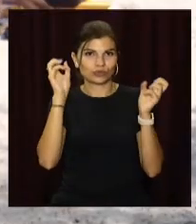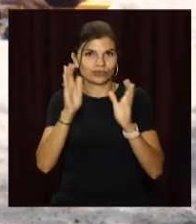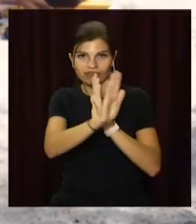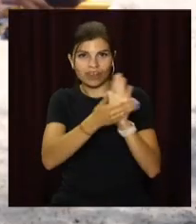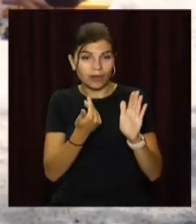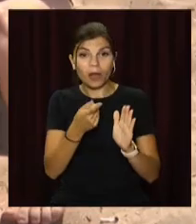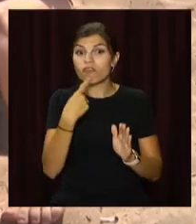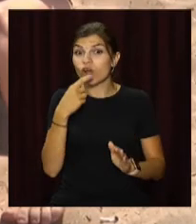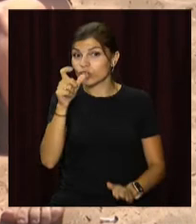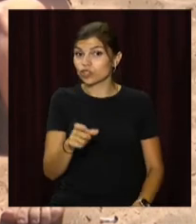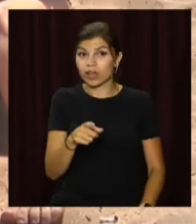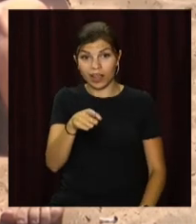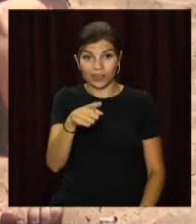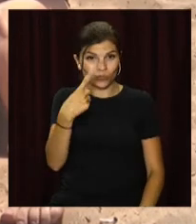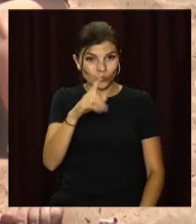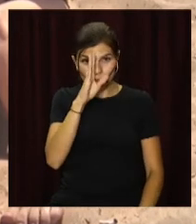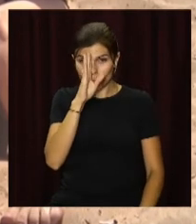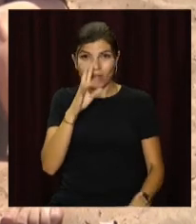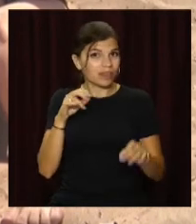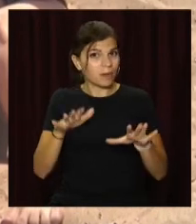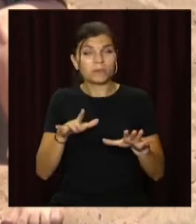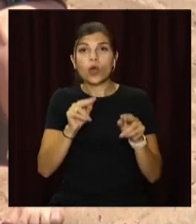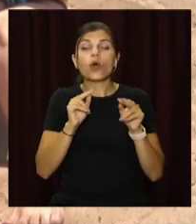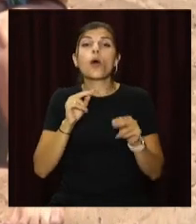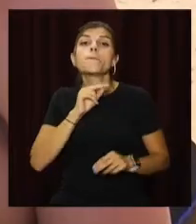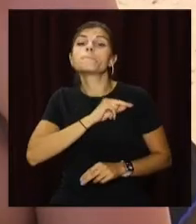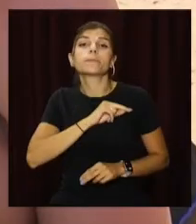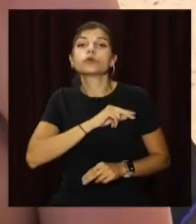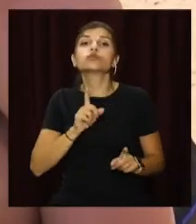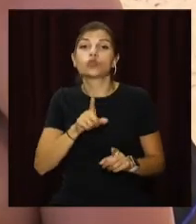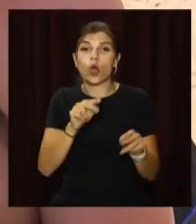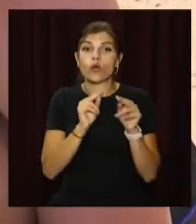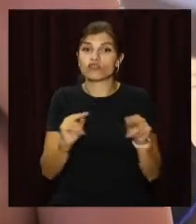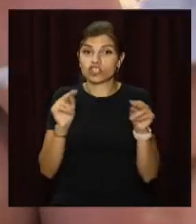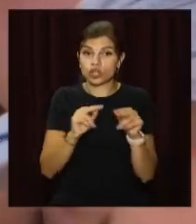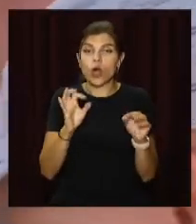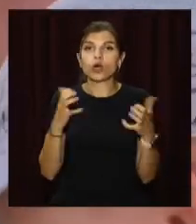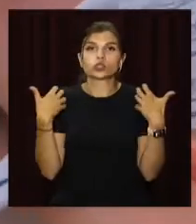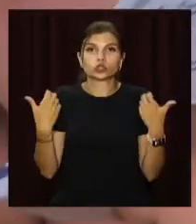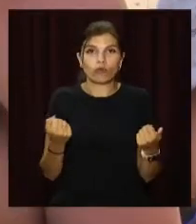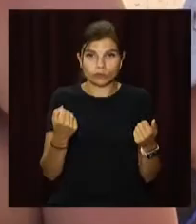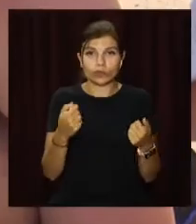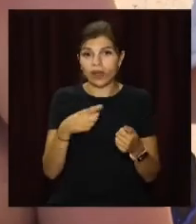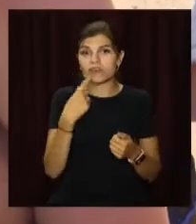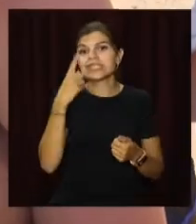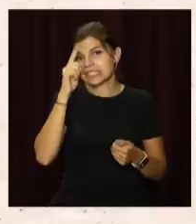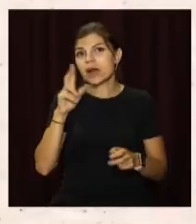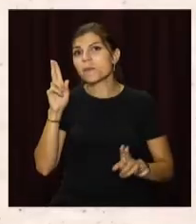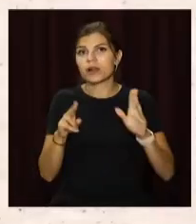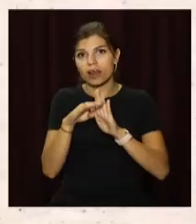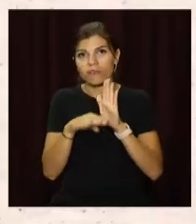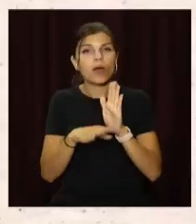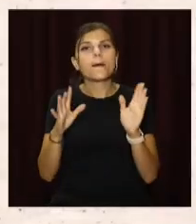прийшов на пляж освіжитися. Каже, працює вчителем з основ здоров'я. Тому знається на тому, як треба діяти,